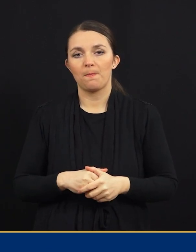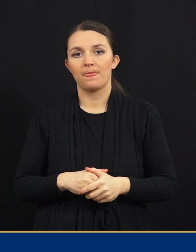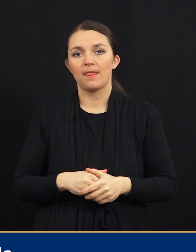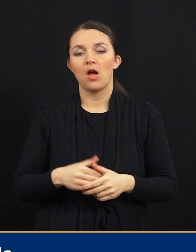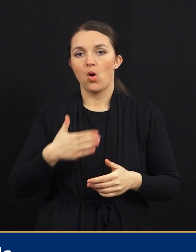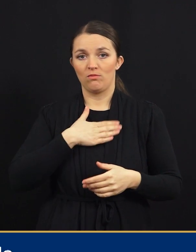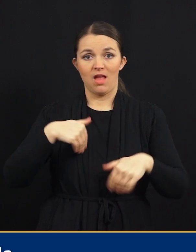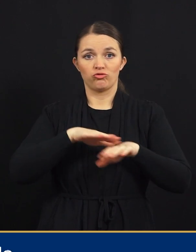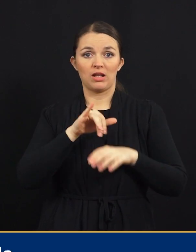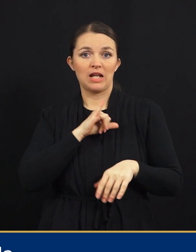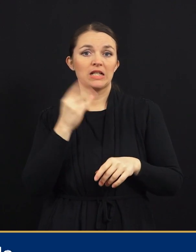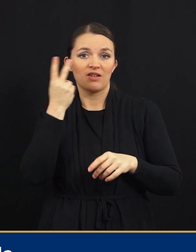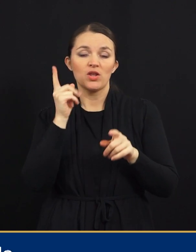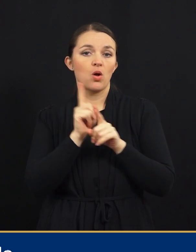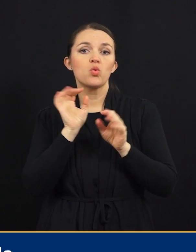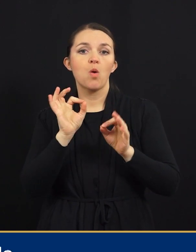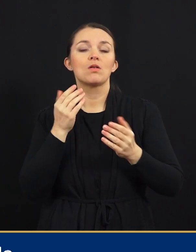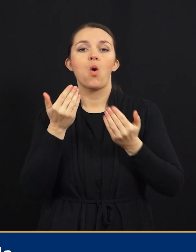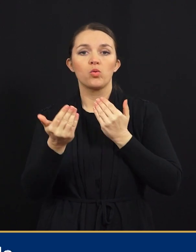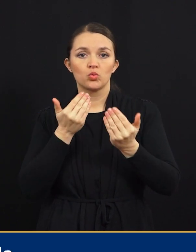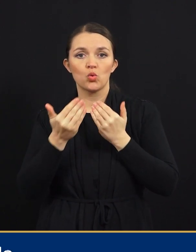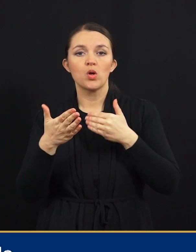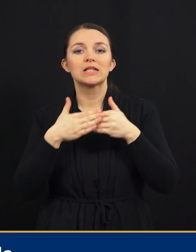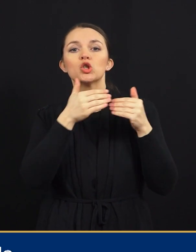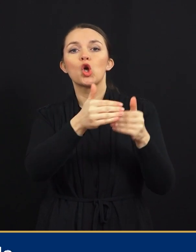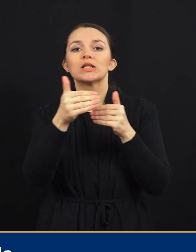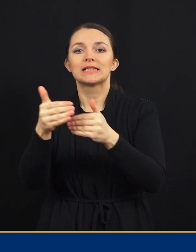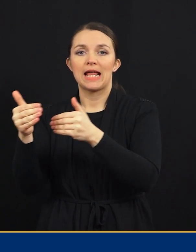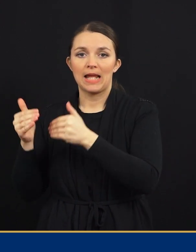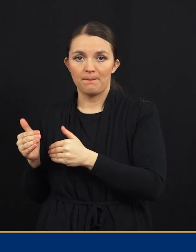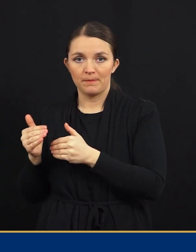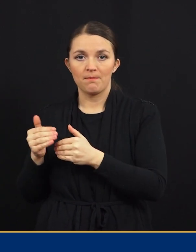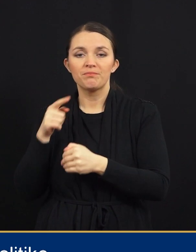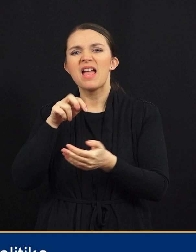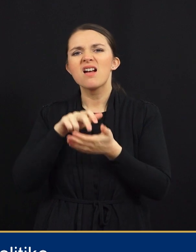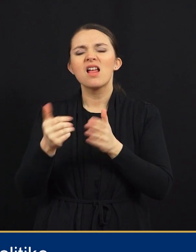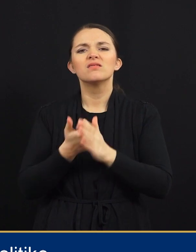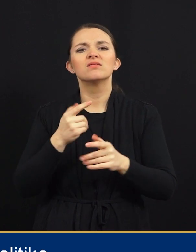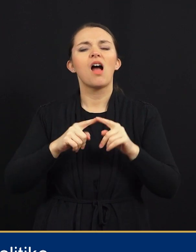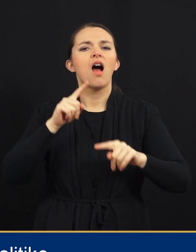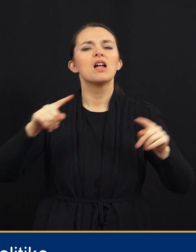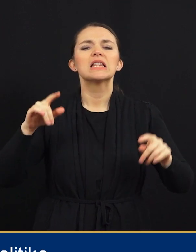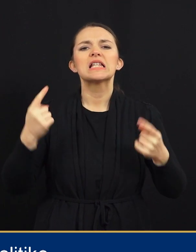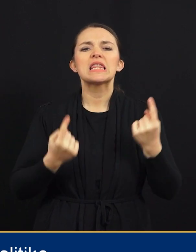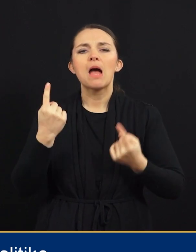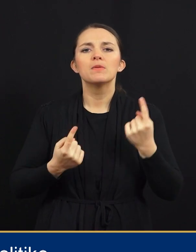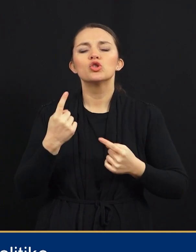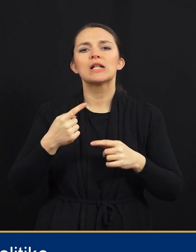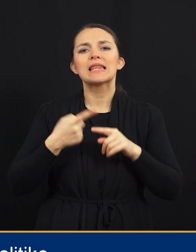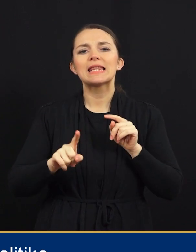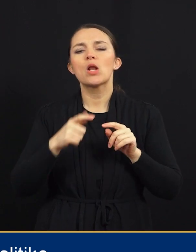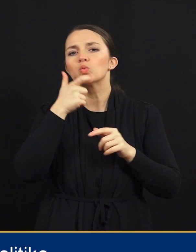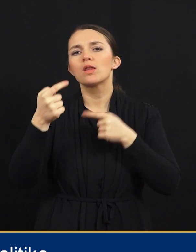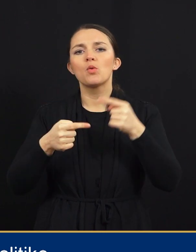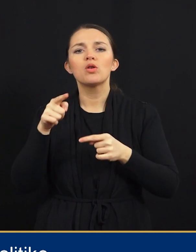V našem interesu so seveda dobri odnosi s sosedami. Gre za dinamičen del zunanje politike, kjer